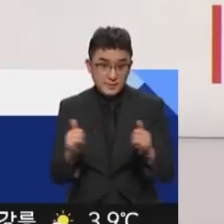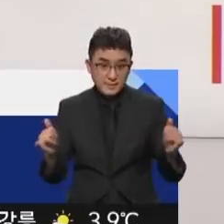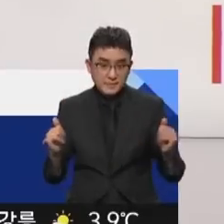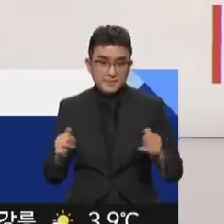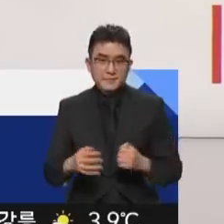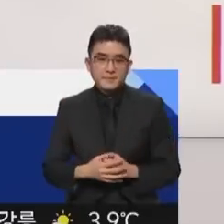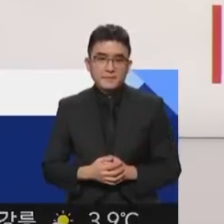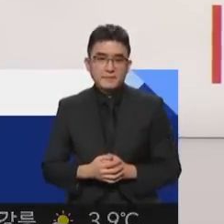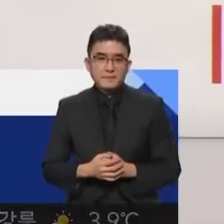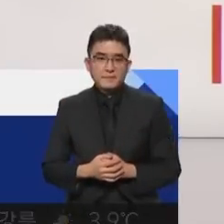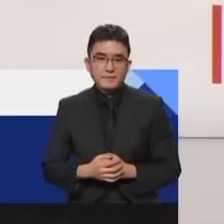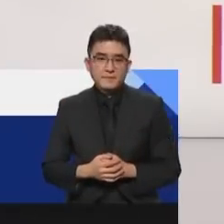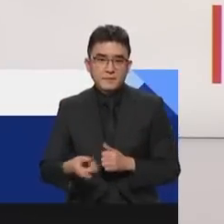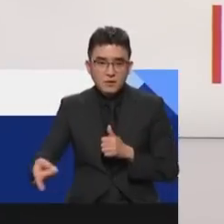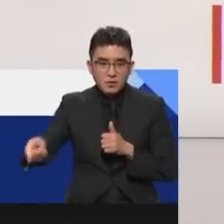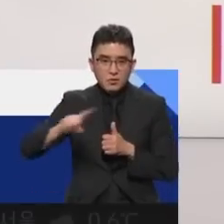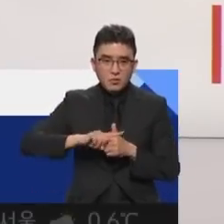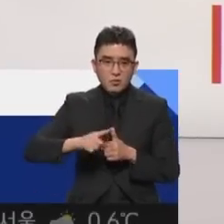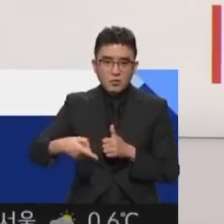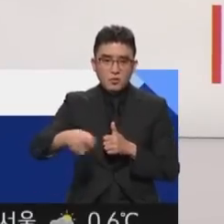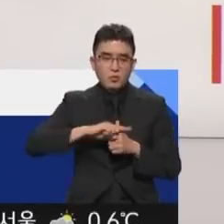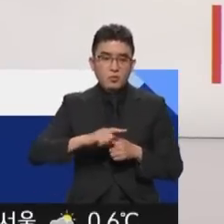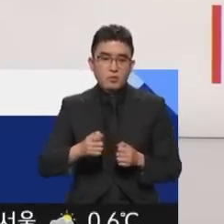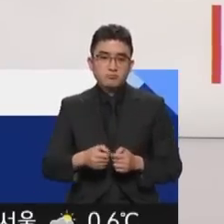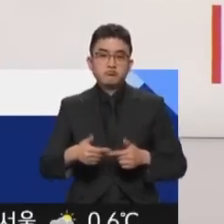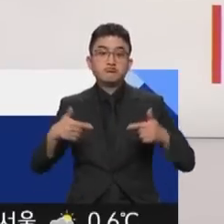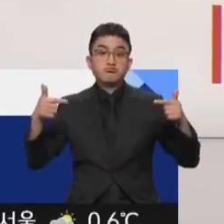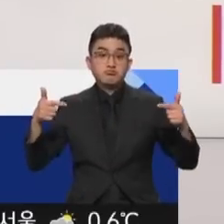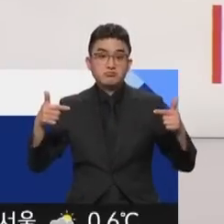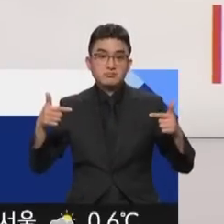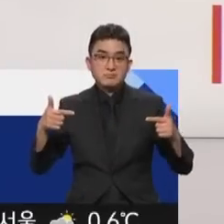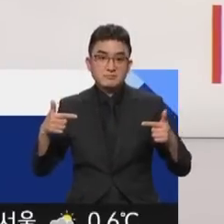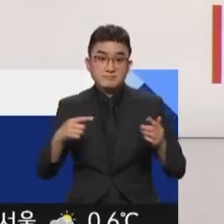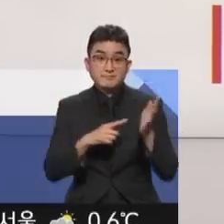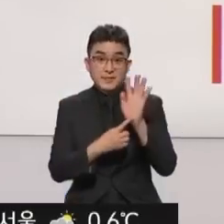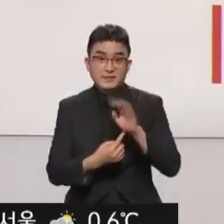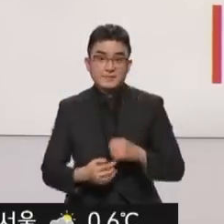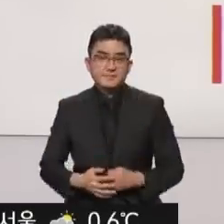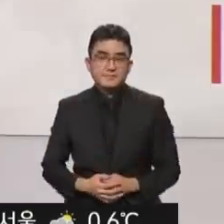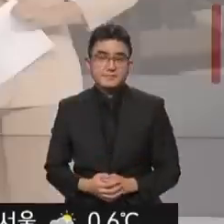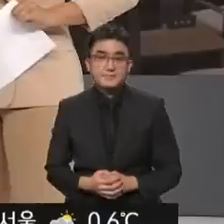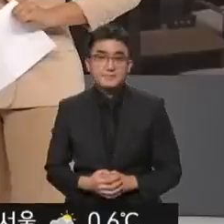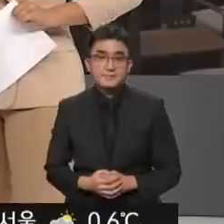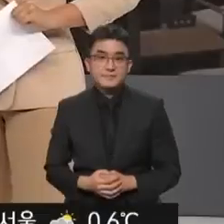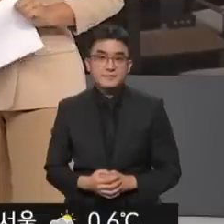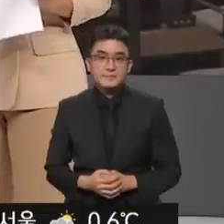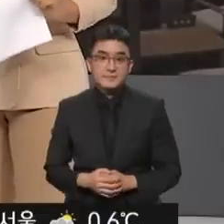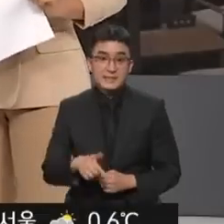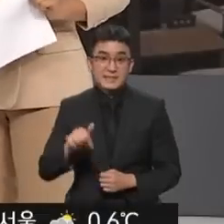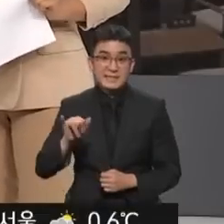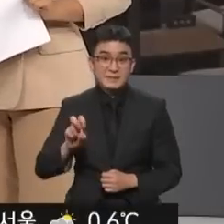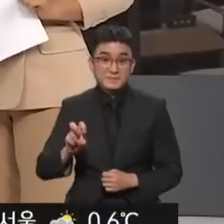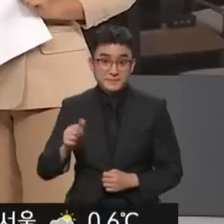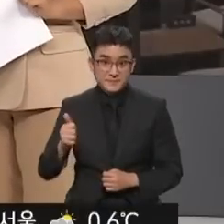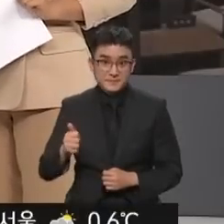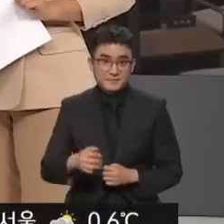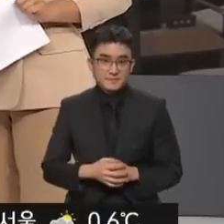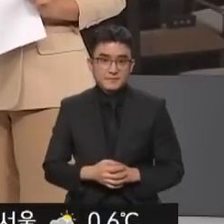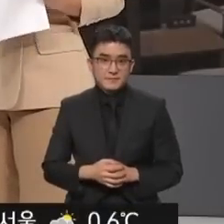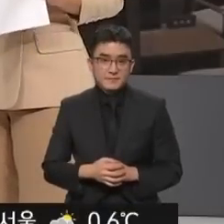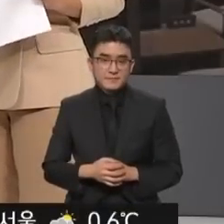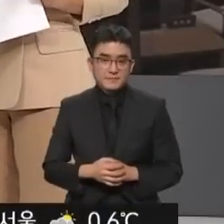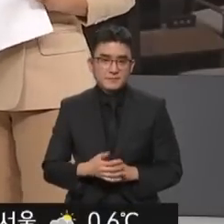이미 저희 선거운동을 돕고 있다는 말씀을 드리겠습니다. 네, 김 의원이 어대현이 됐던